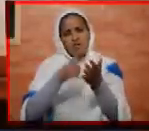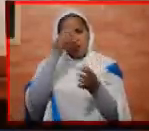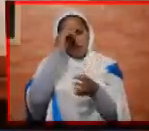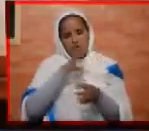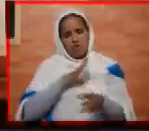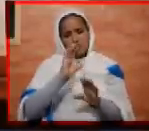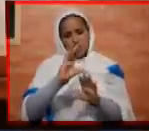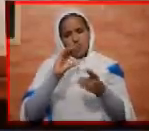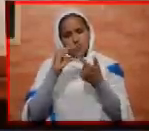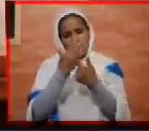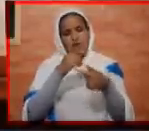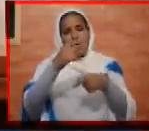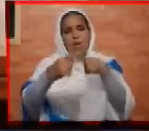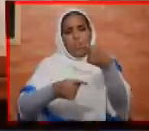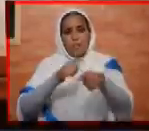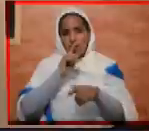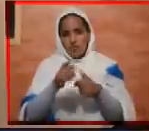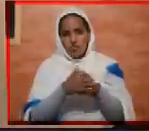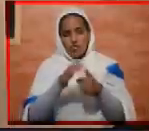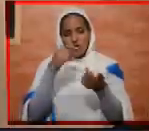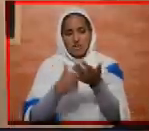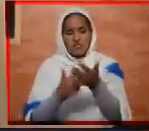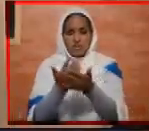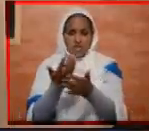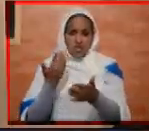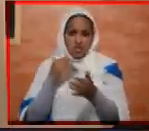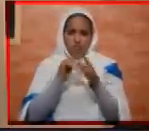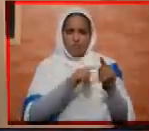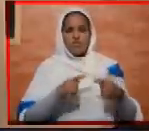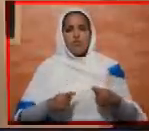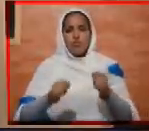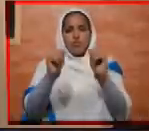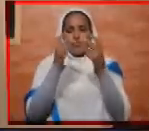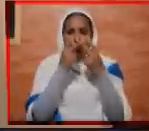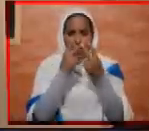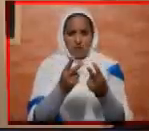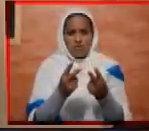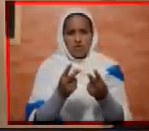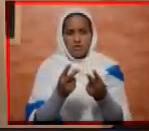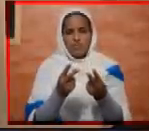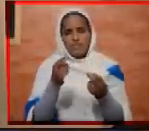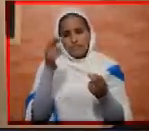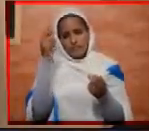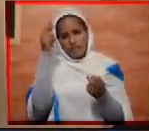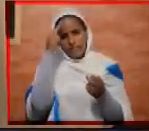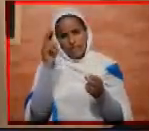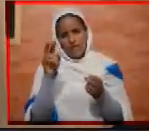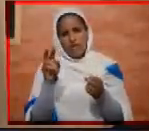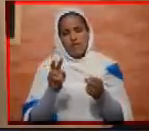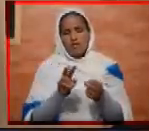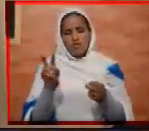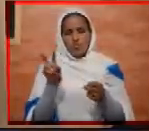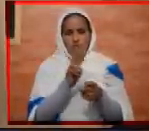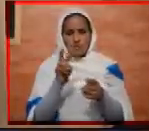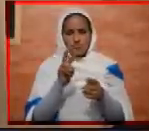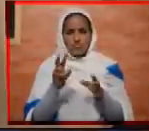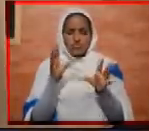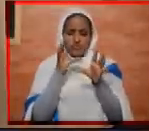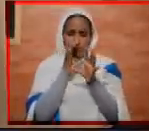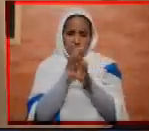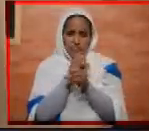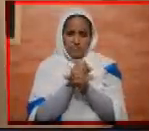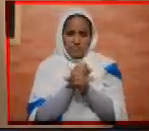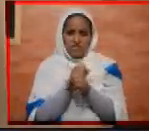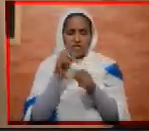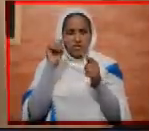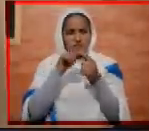ምንም የሚያደርሰው ተጽዕኖ የለም። እንዲያውም በጣም ይጠቅማል፣ በጣም ይጠቅማል።